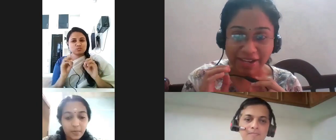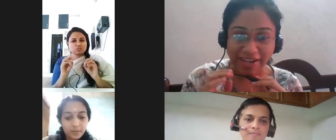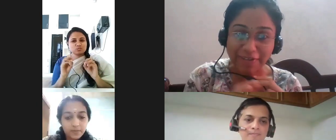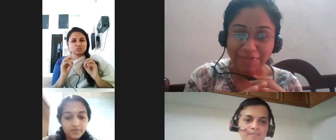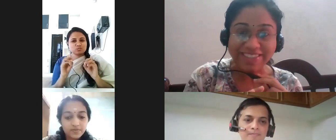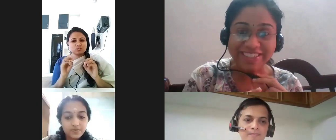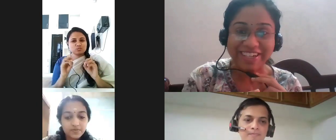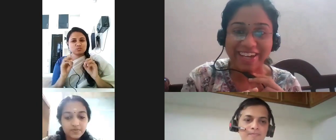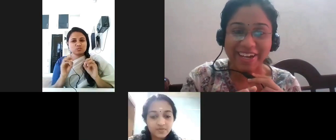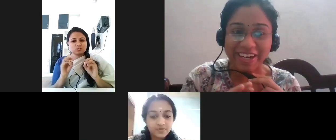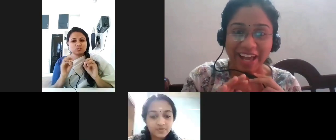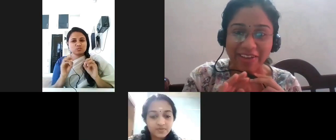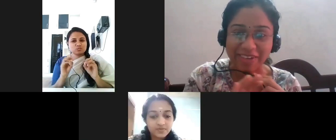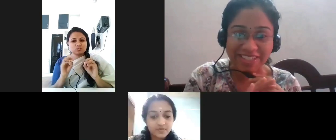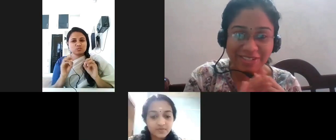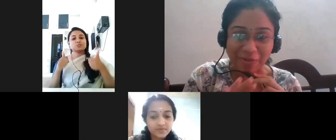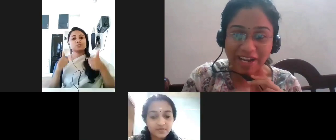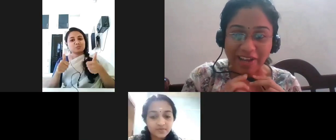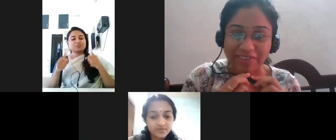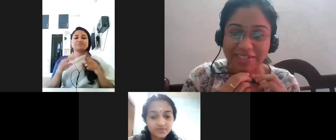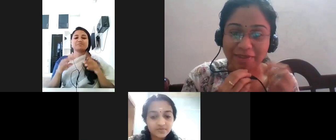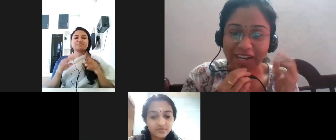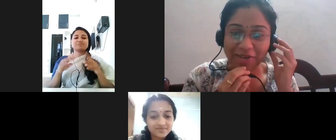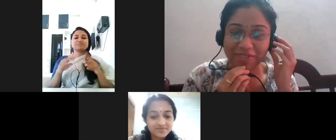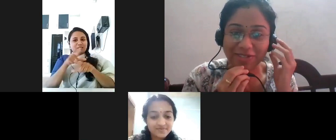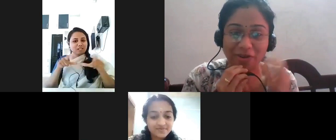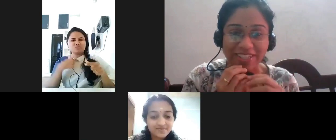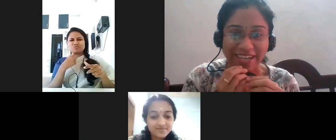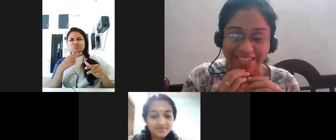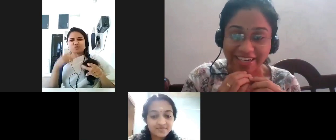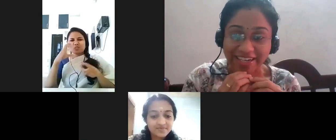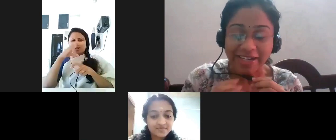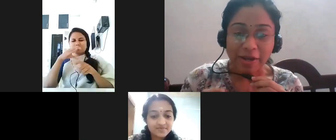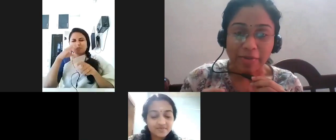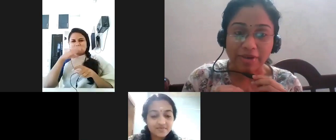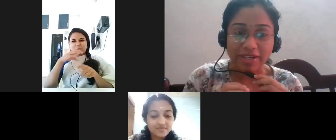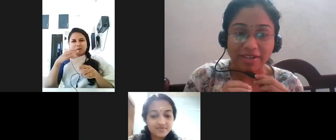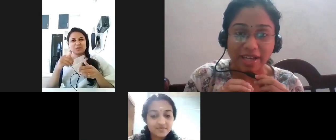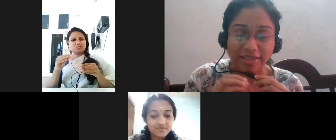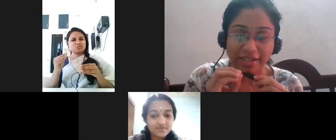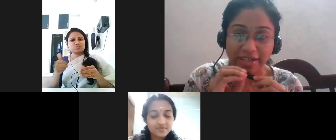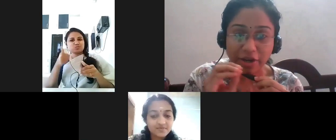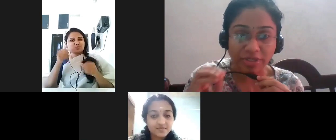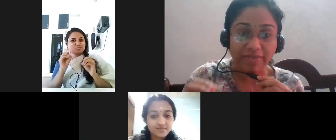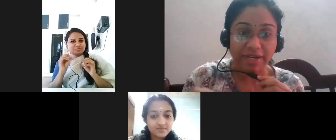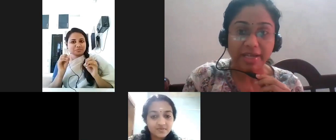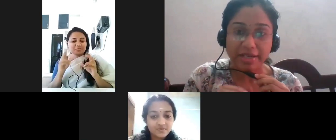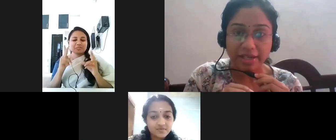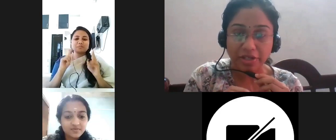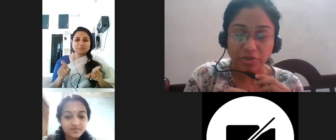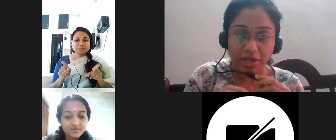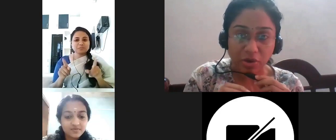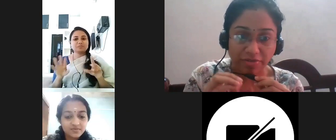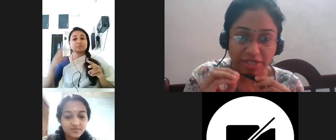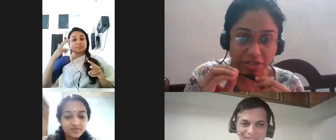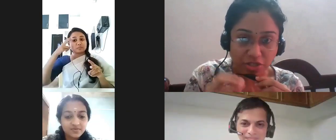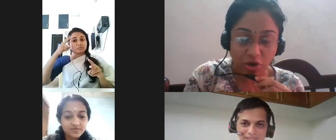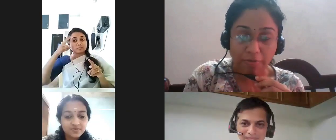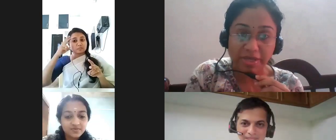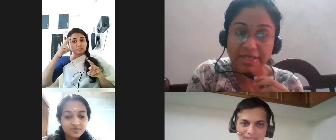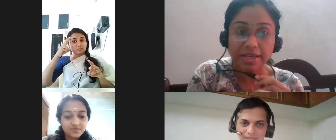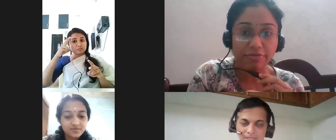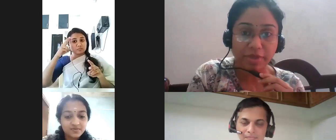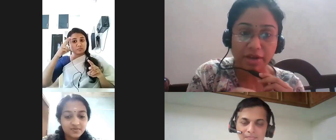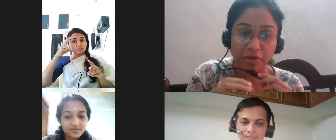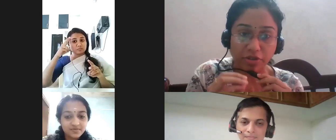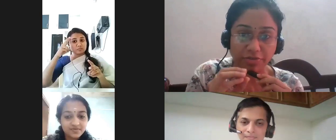I'll try my level best. And the language, my language in Malayalam is not that great. But എന്തെങ്കിലും ഡൗട്ട് എവിടെയെങ്കിലും ഉണ്ടെങ്കിൽ യു ക്യാൻ ഓൾവേസ്